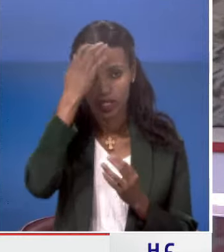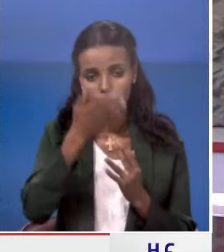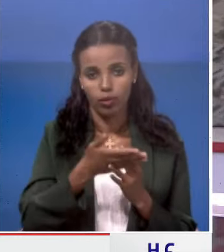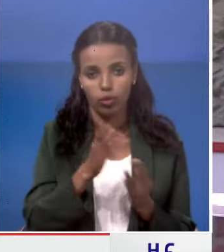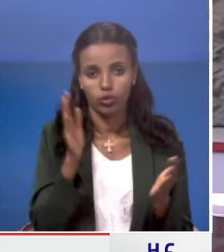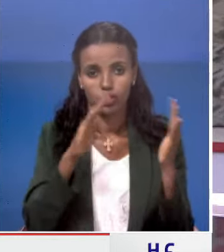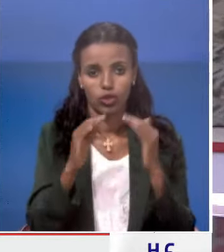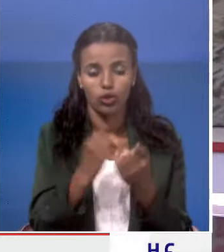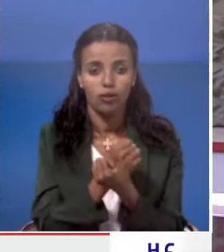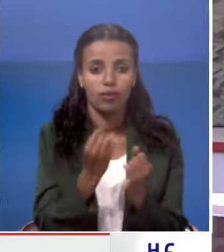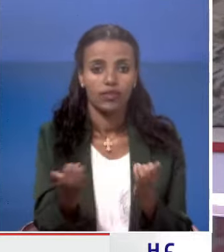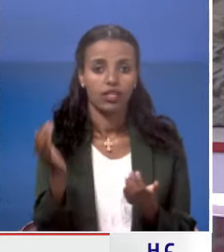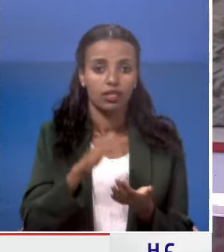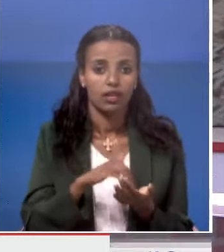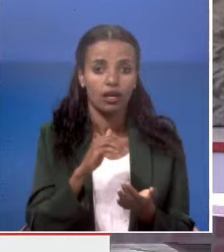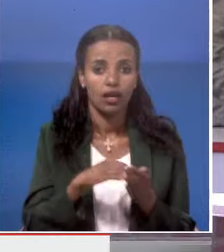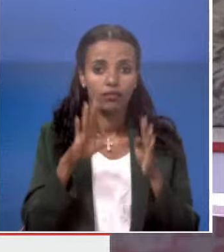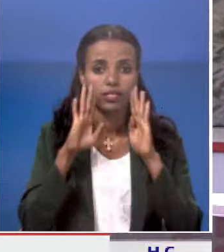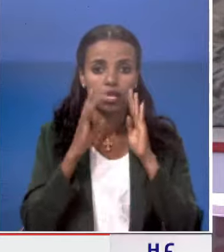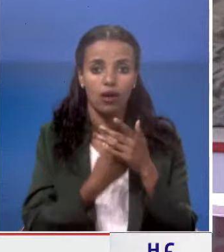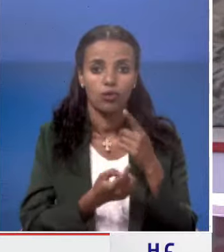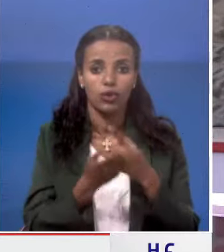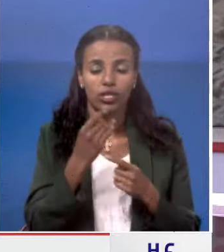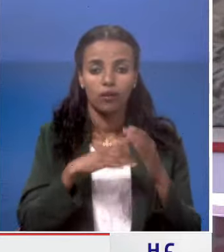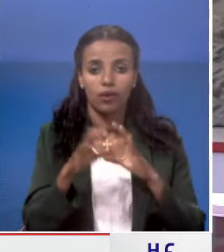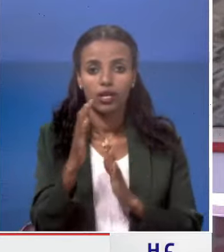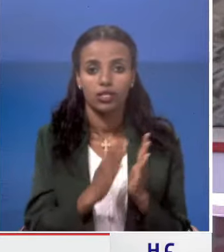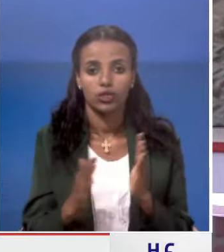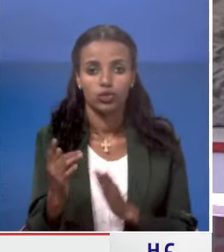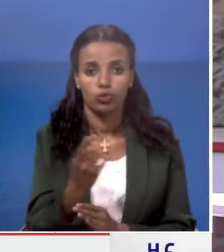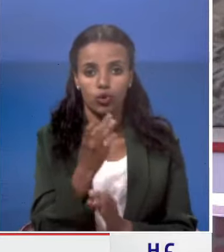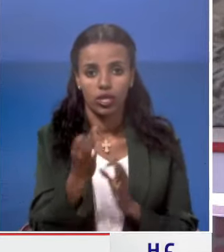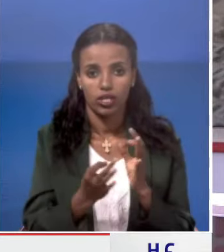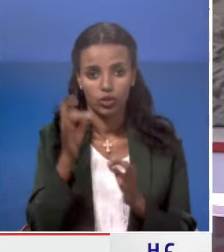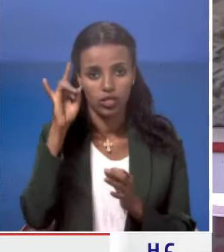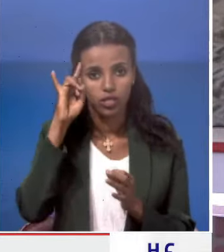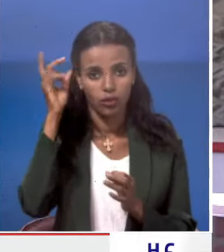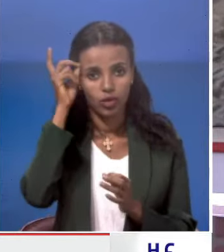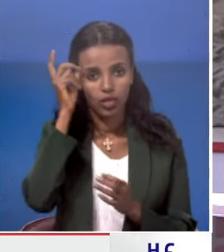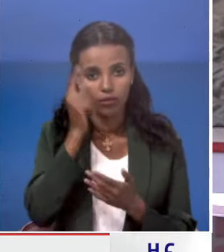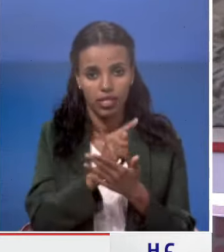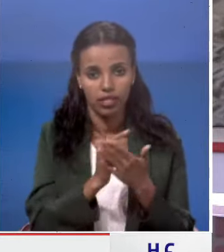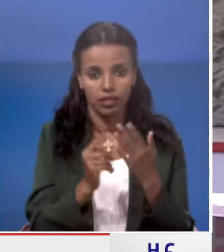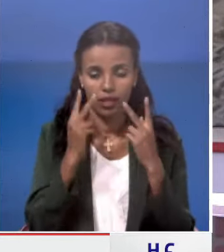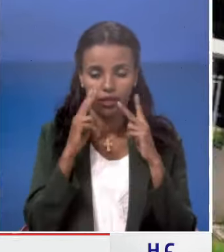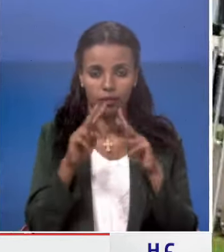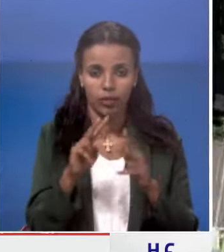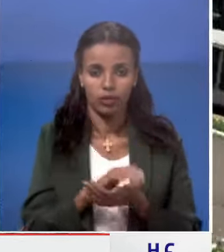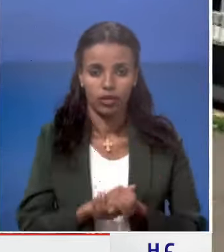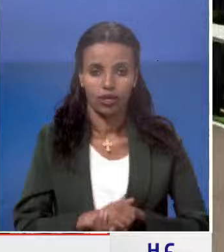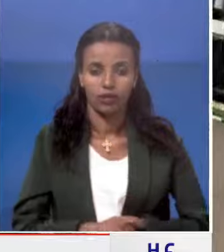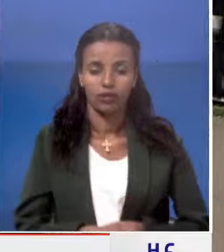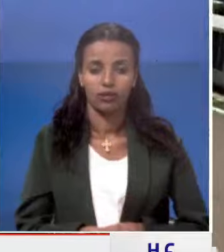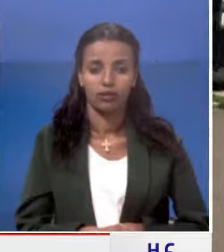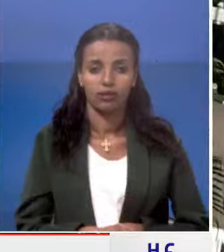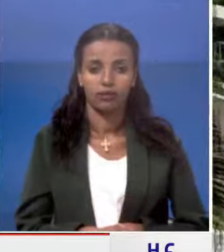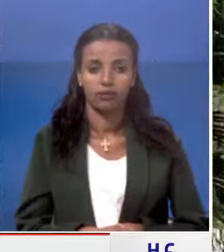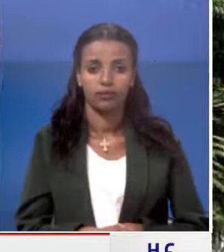ችግሩን ለመፍታት ተደጋጋሚ የሰላም ውይይት ለማድረግ ዝግጁ መሆኑን ገልጿል። ዘመኑ ይርጋ በትንታኔ ተመልክቶታል።